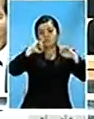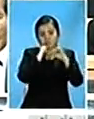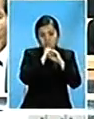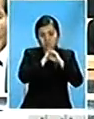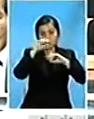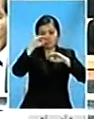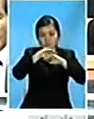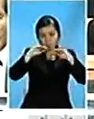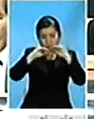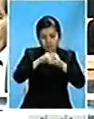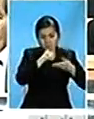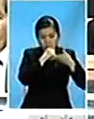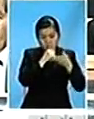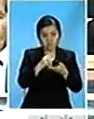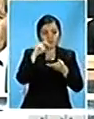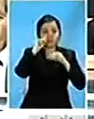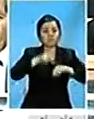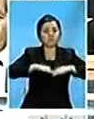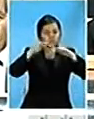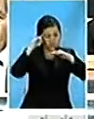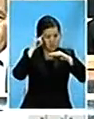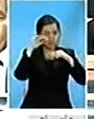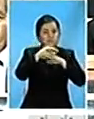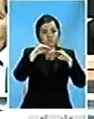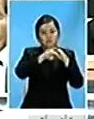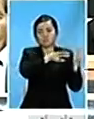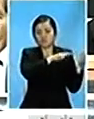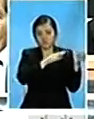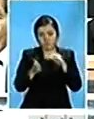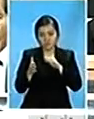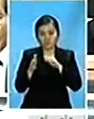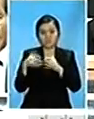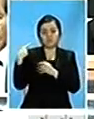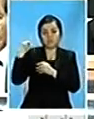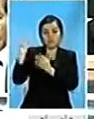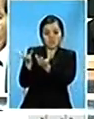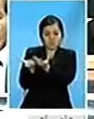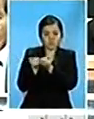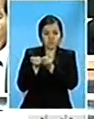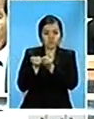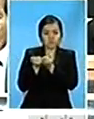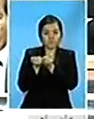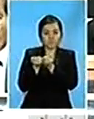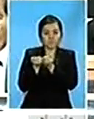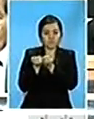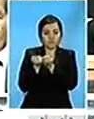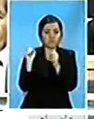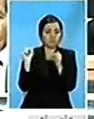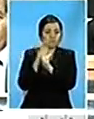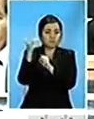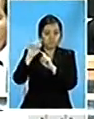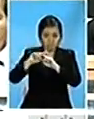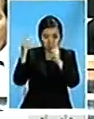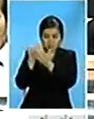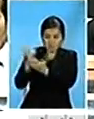โครงการนี้จะล้มเหลวประโยชน์ที่จะได้รับ จะไม่คุ้มกับเงินจำนวนมหาศาลที่ต้องกู้ม